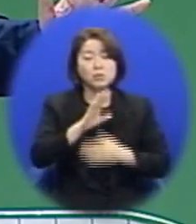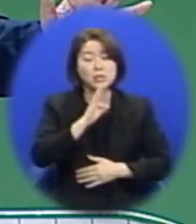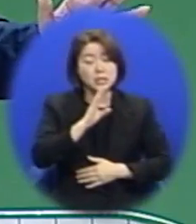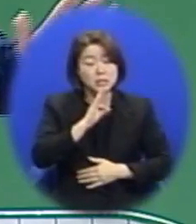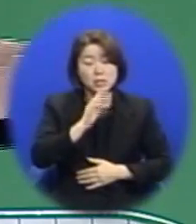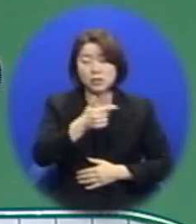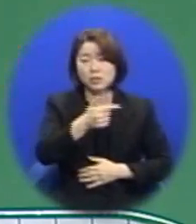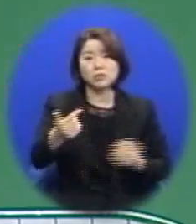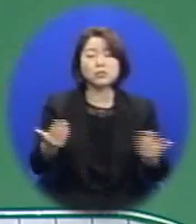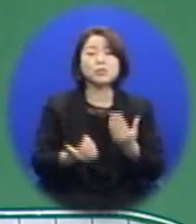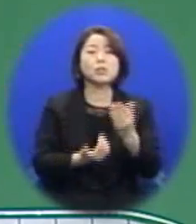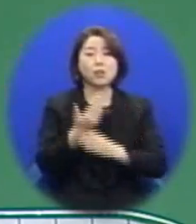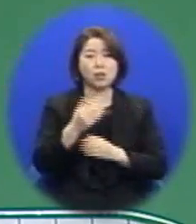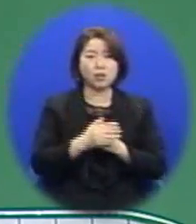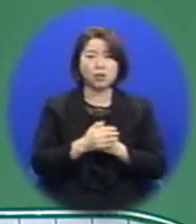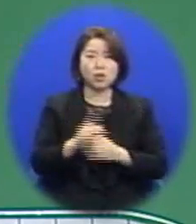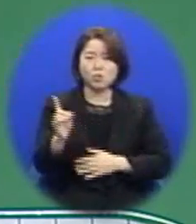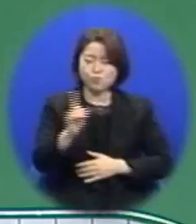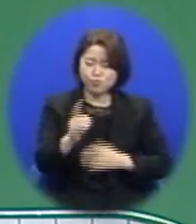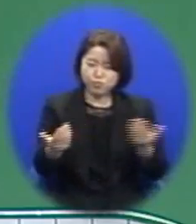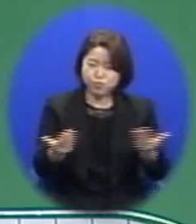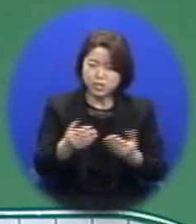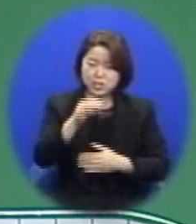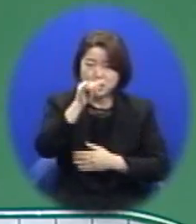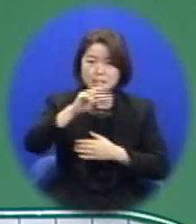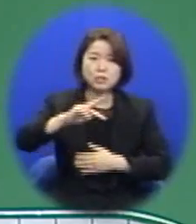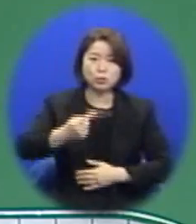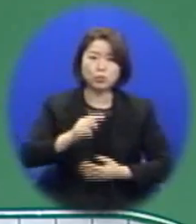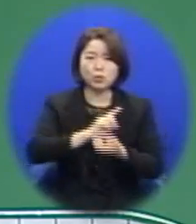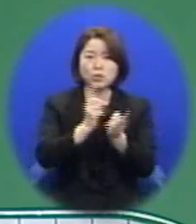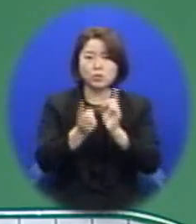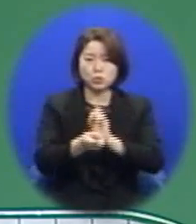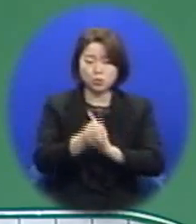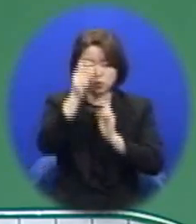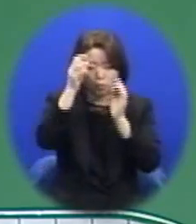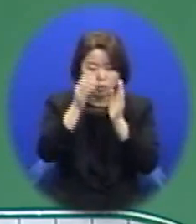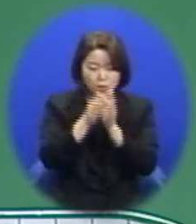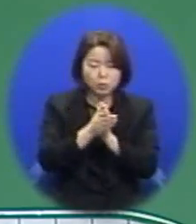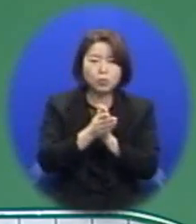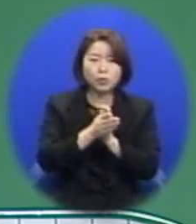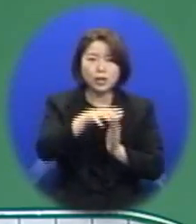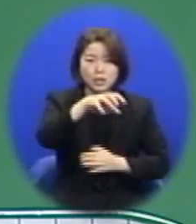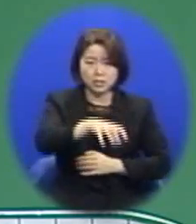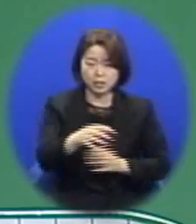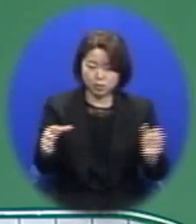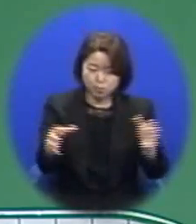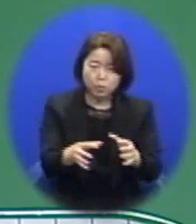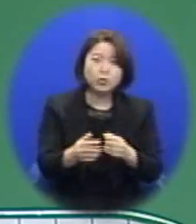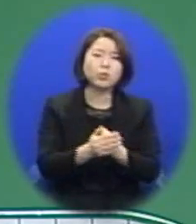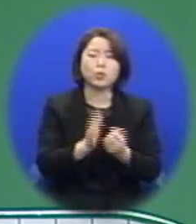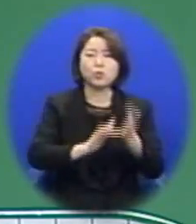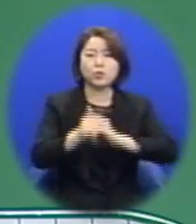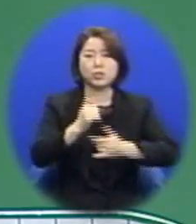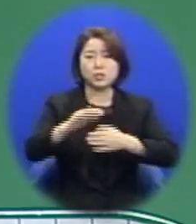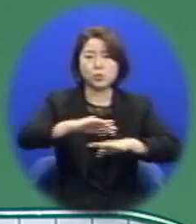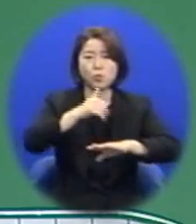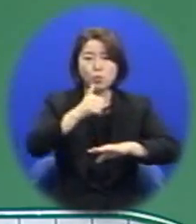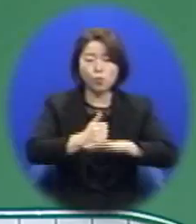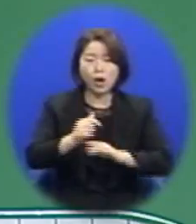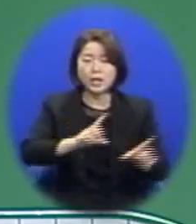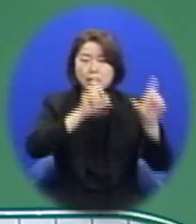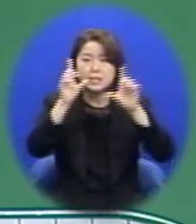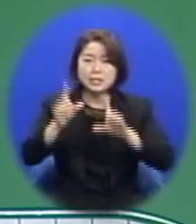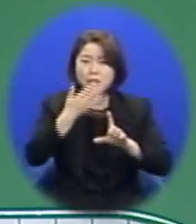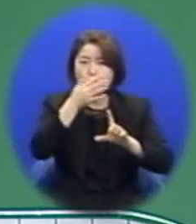납니다. 이제는 무슨 일이 있어도 우리가 서로 기도의 자리로 나아가고 그리고 예수님이 왕이신 삶을 살도록